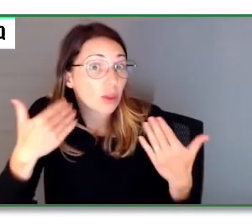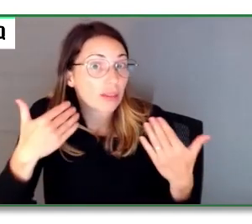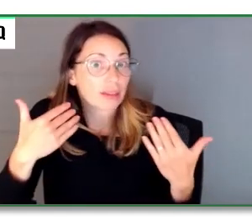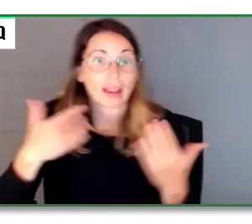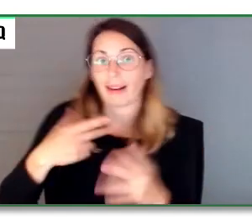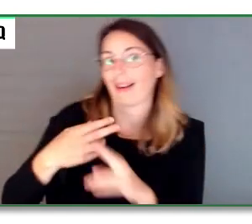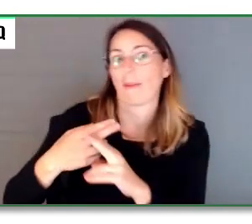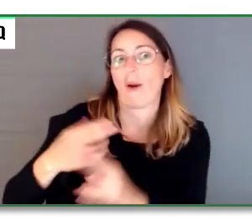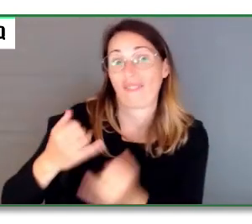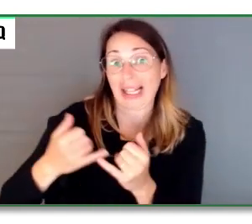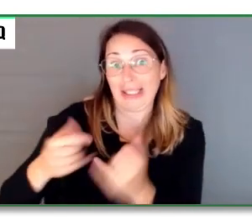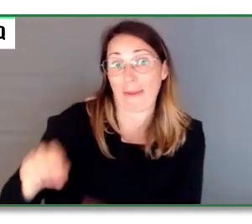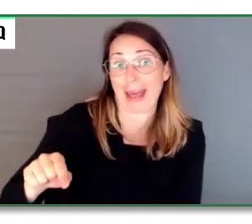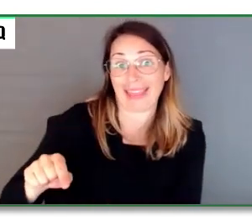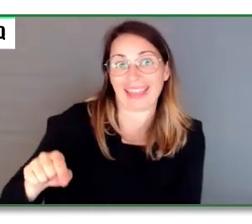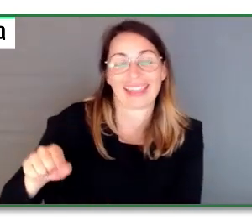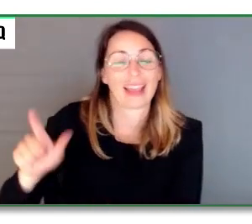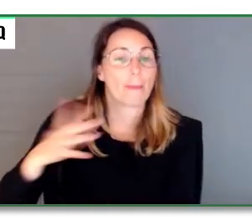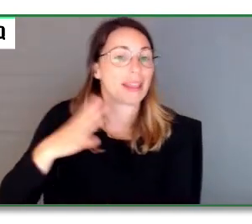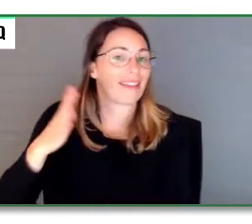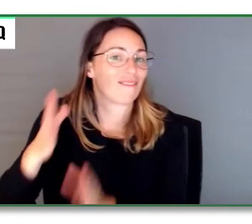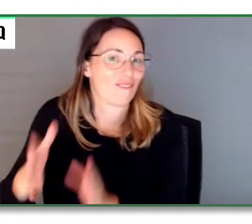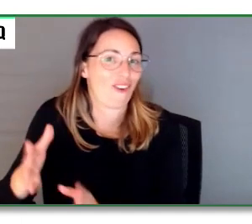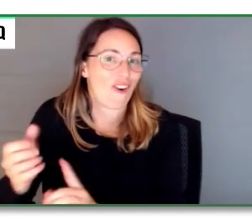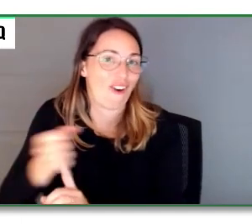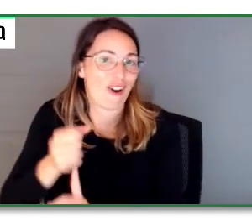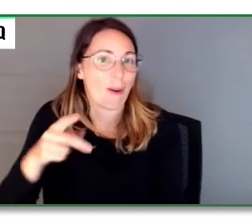le bénévole Paul Chermak, qui était très